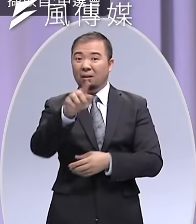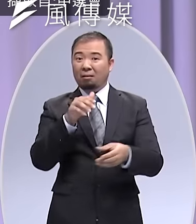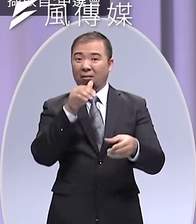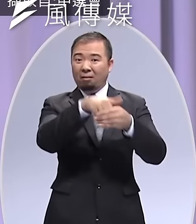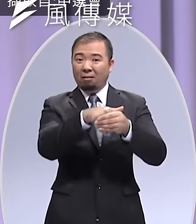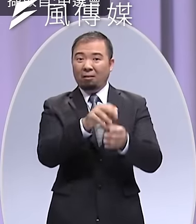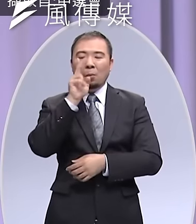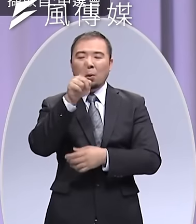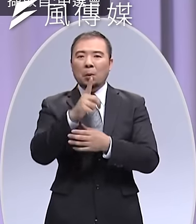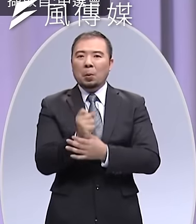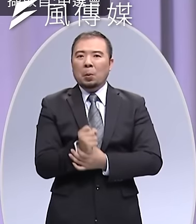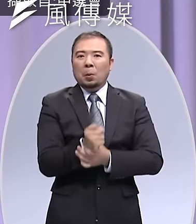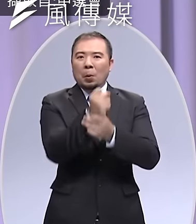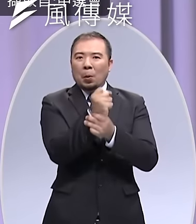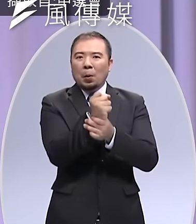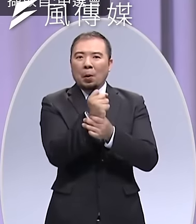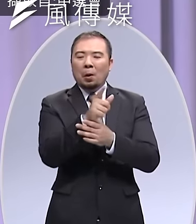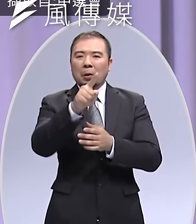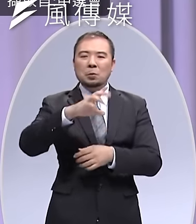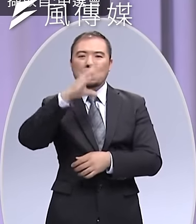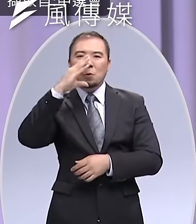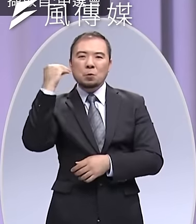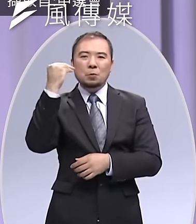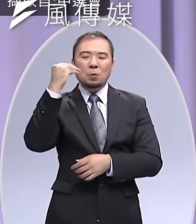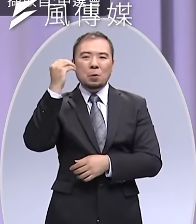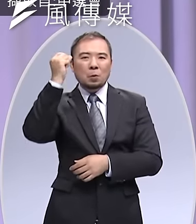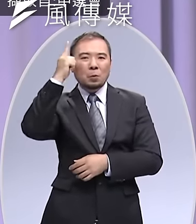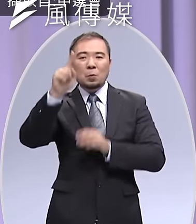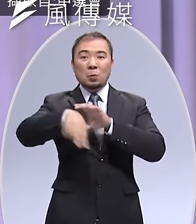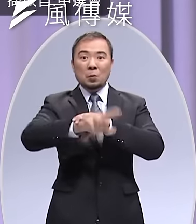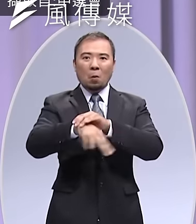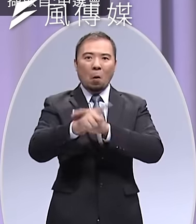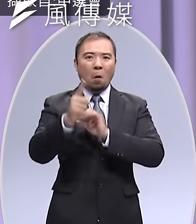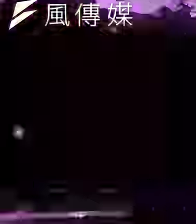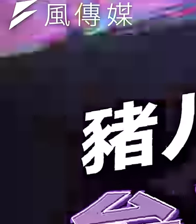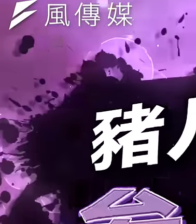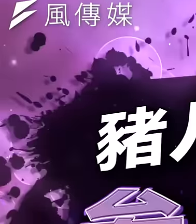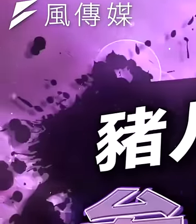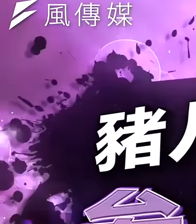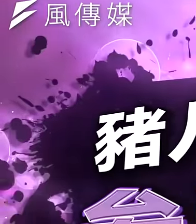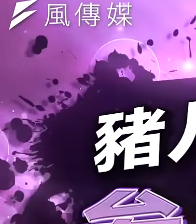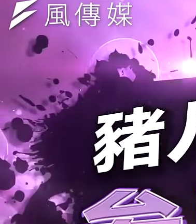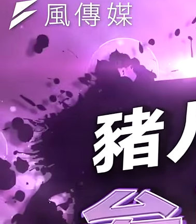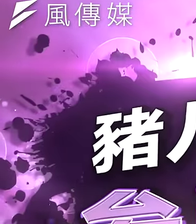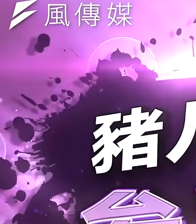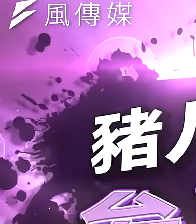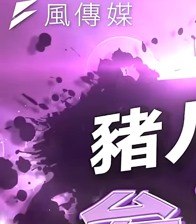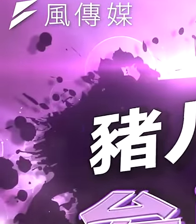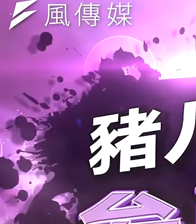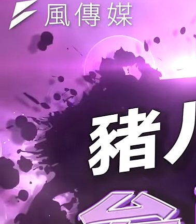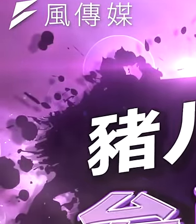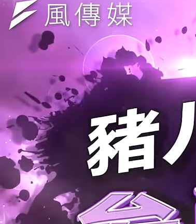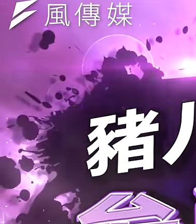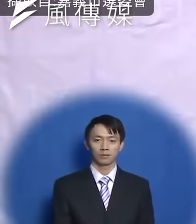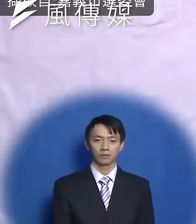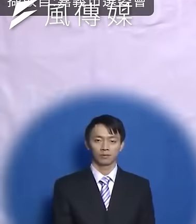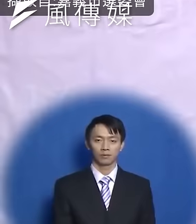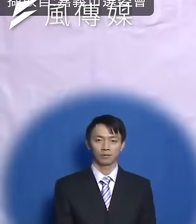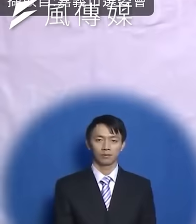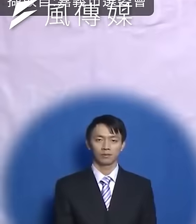為支持了孫悟空可以治理國家錯豬八戒在吃這個國家豬八戒在吃這個國家